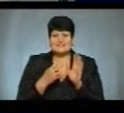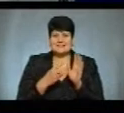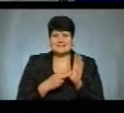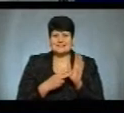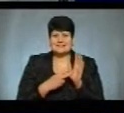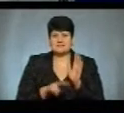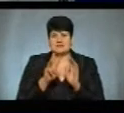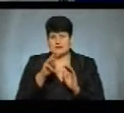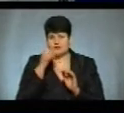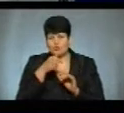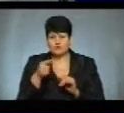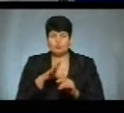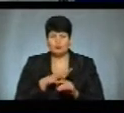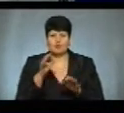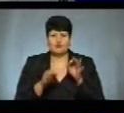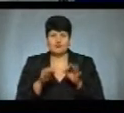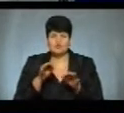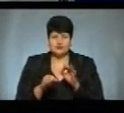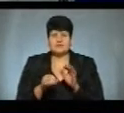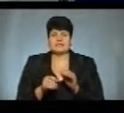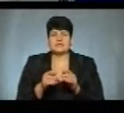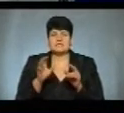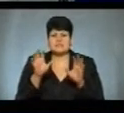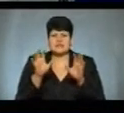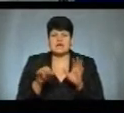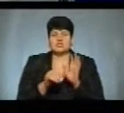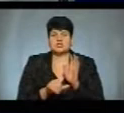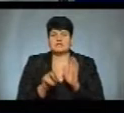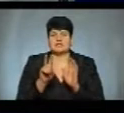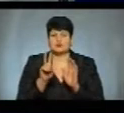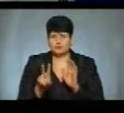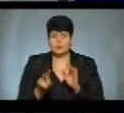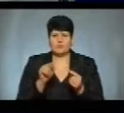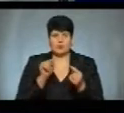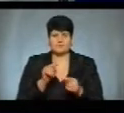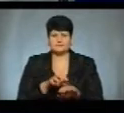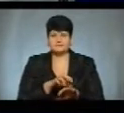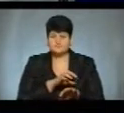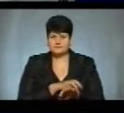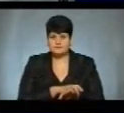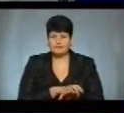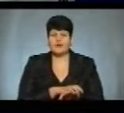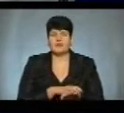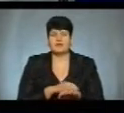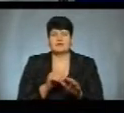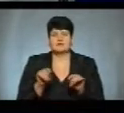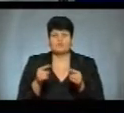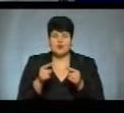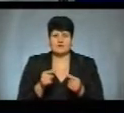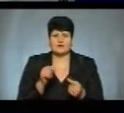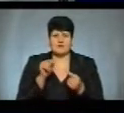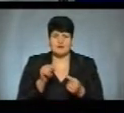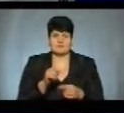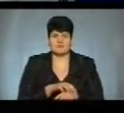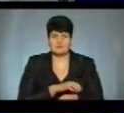відбувся суд. За статтями 62-ї проведення антирадянської агітації і пропаганди і 64-ї створення антирадянської